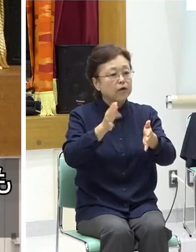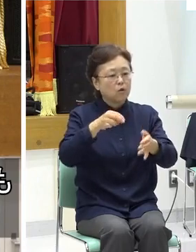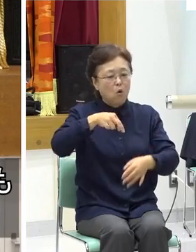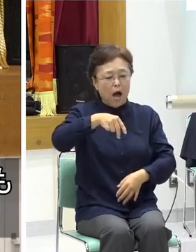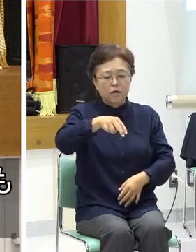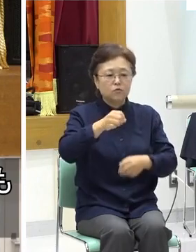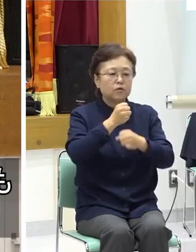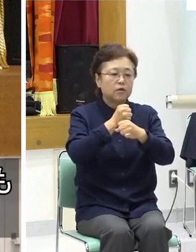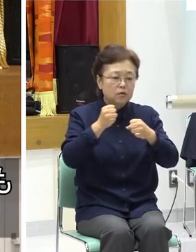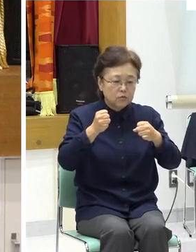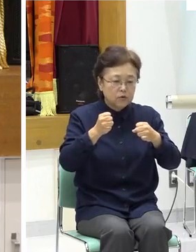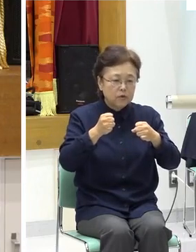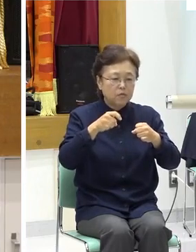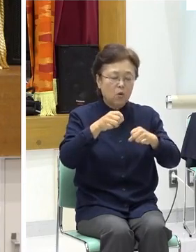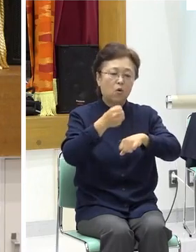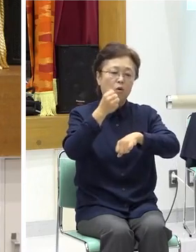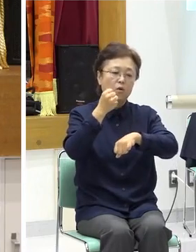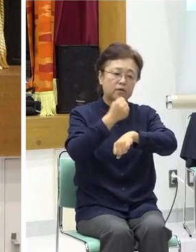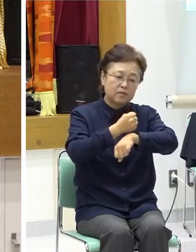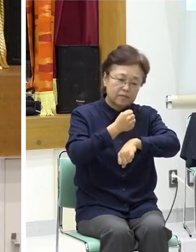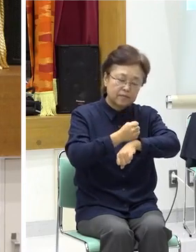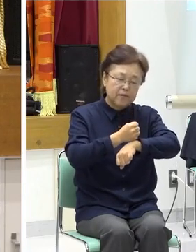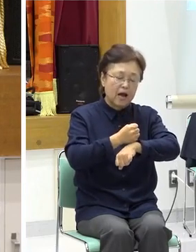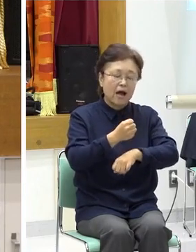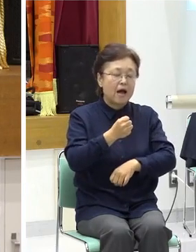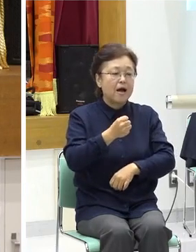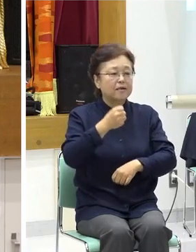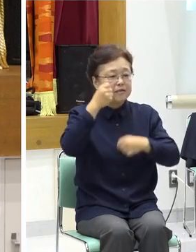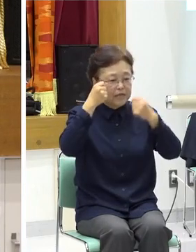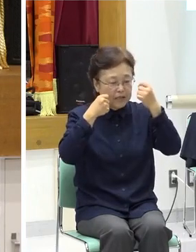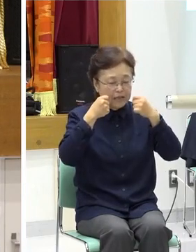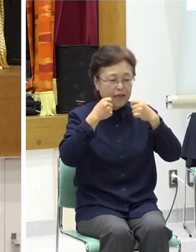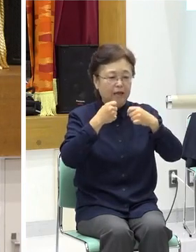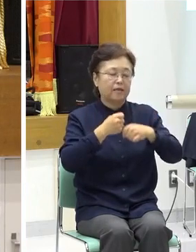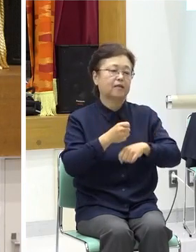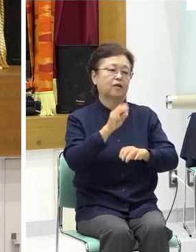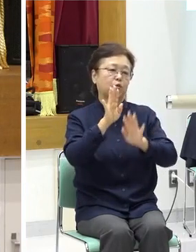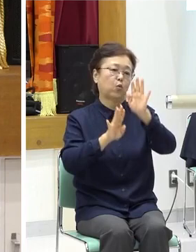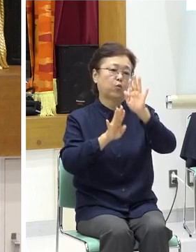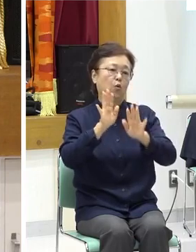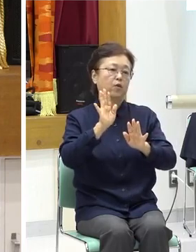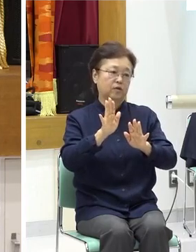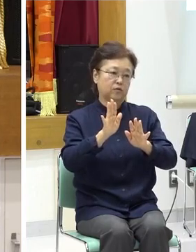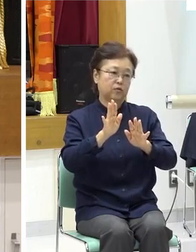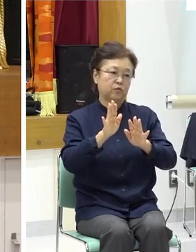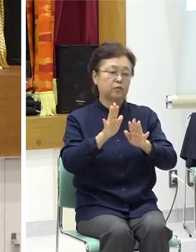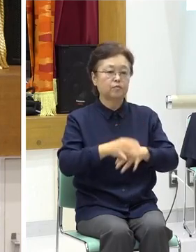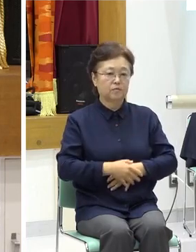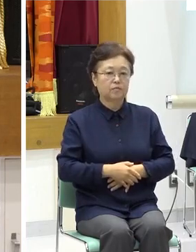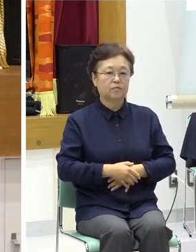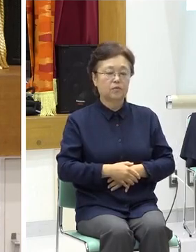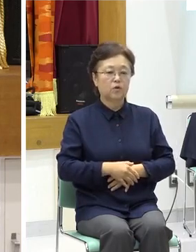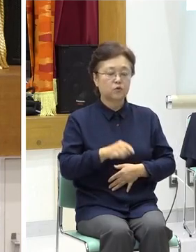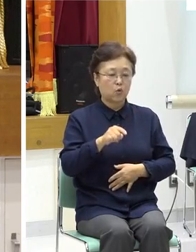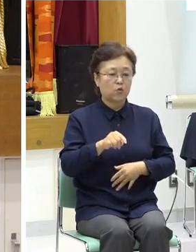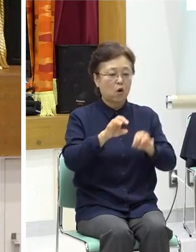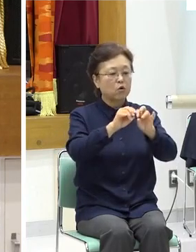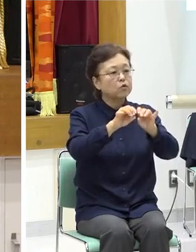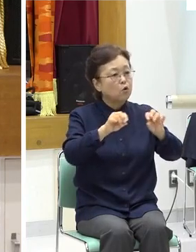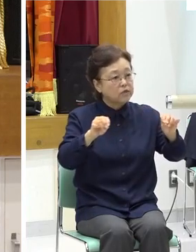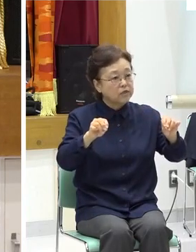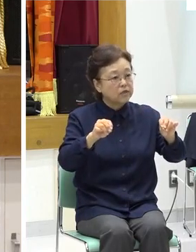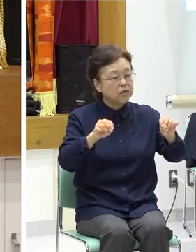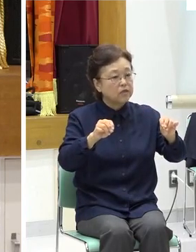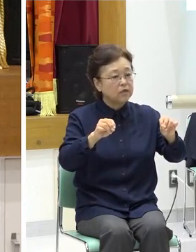かかわらず歩きにくい、これは大変残念な状況だというふうに思っております。で、用地的にしんどいところ